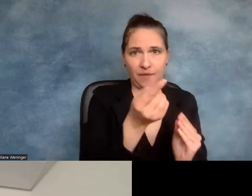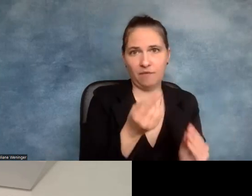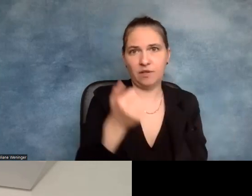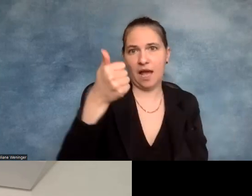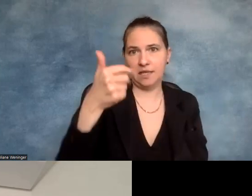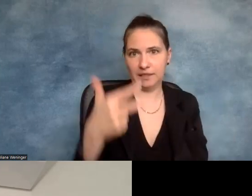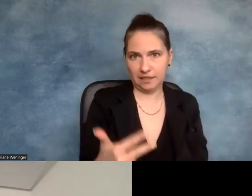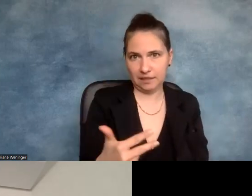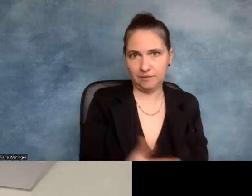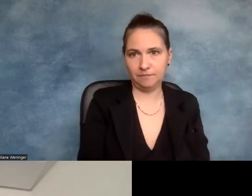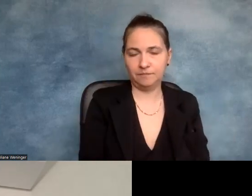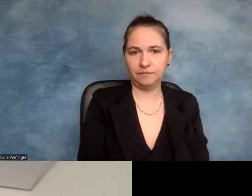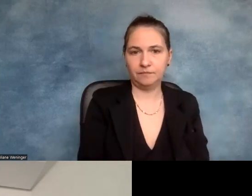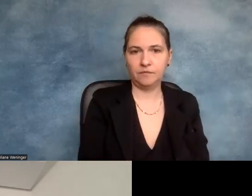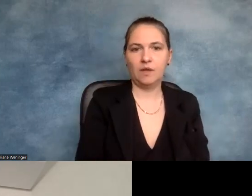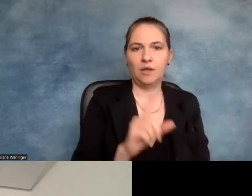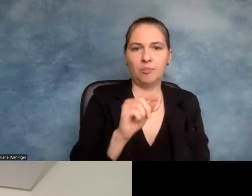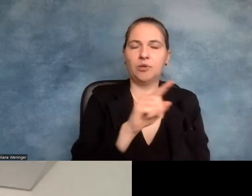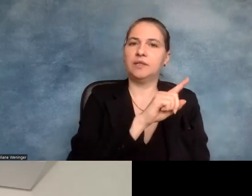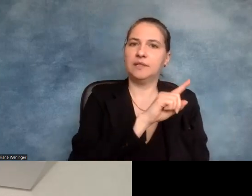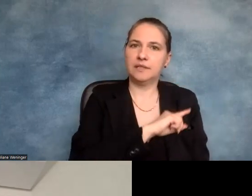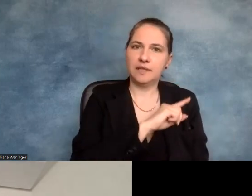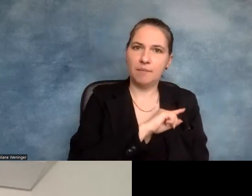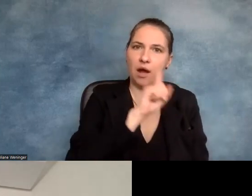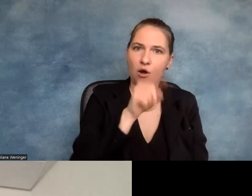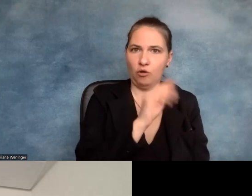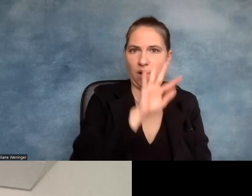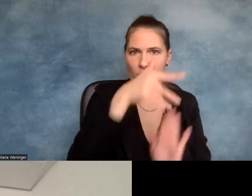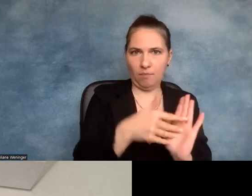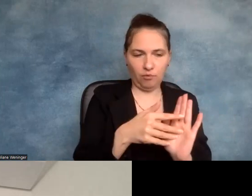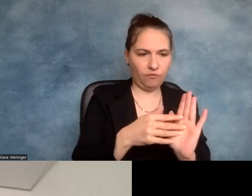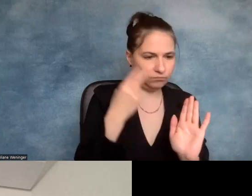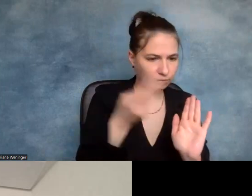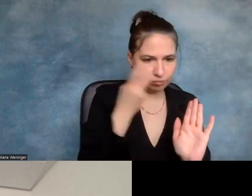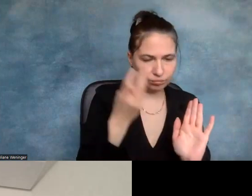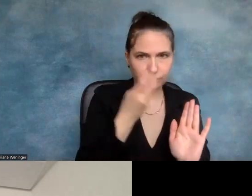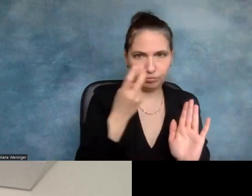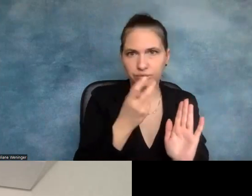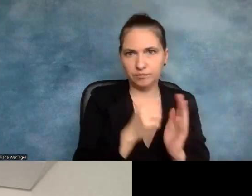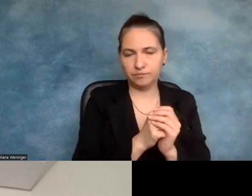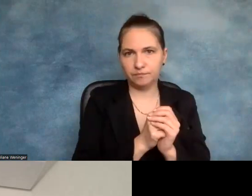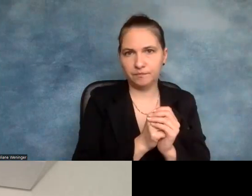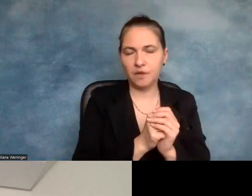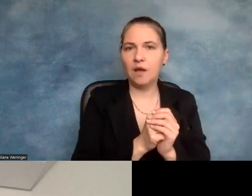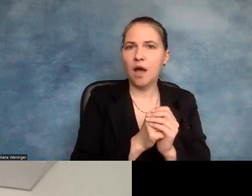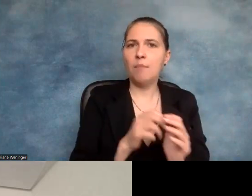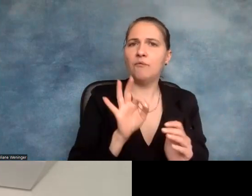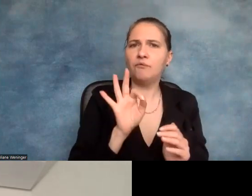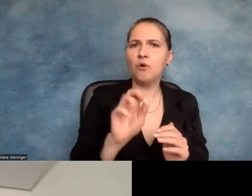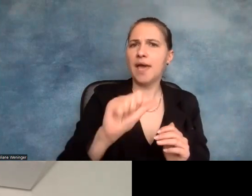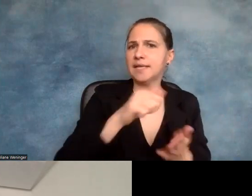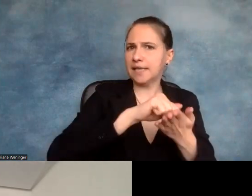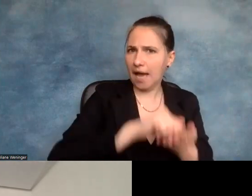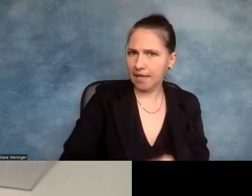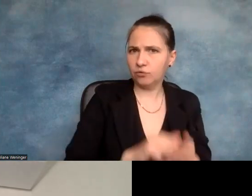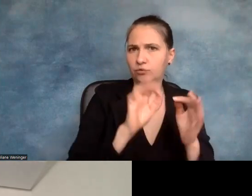Man sollte also immer auch von Hand noch nachprüfen. Aber man kann eben schon mal auch einen Eindruck bekommen, zum Beispiel